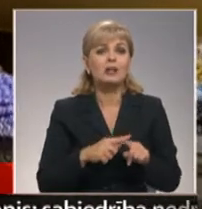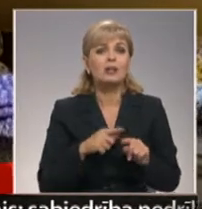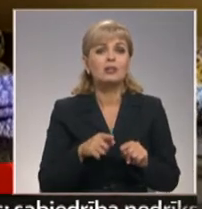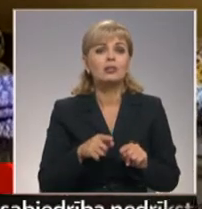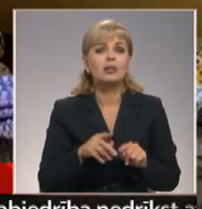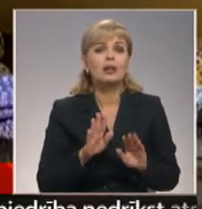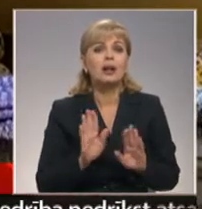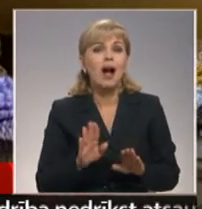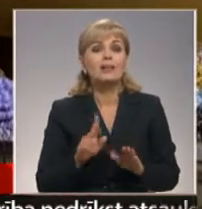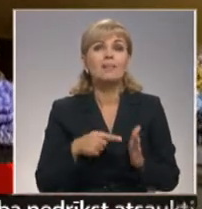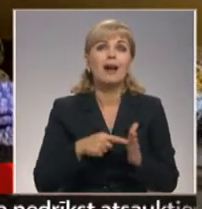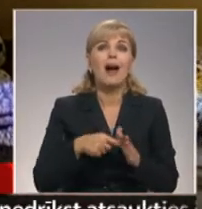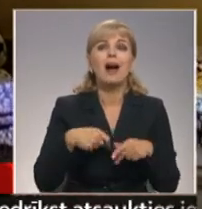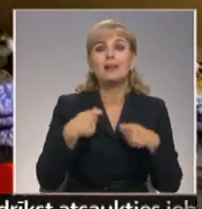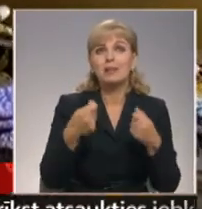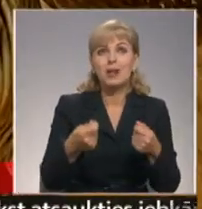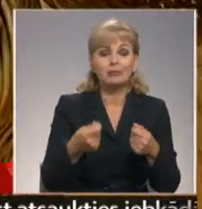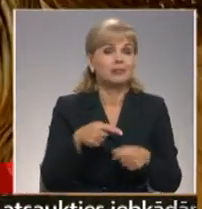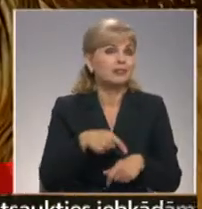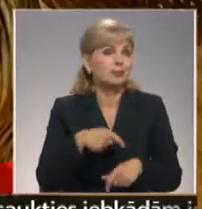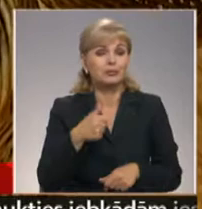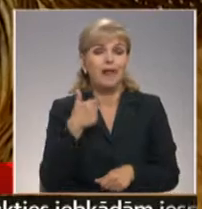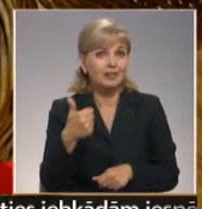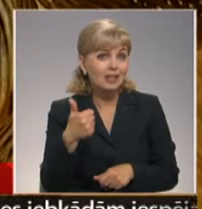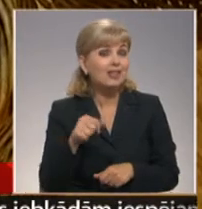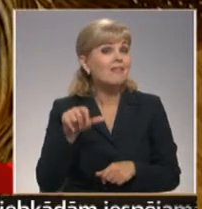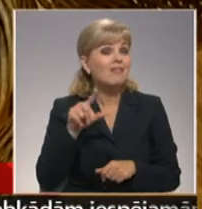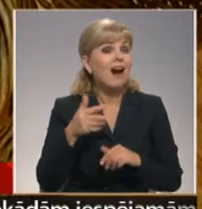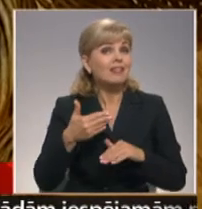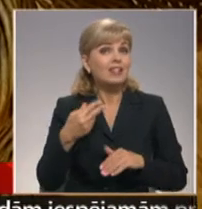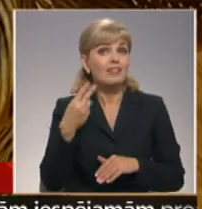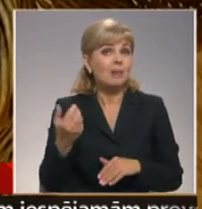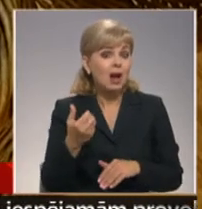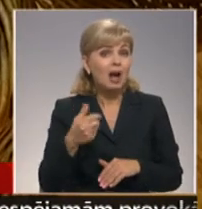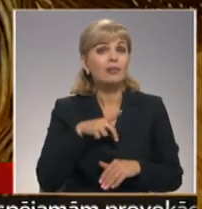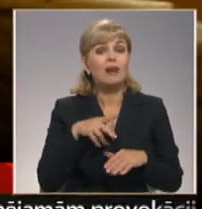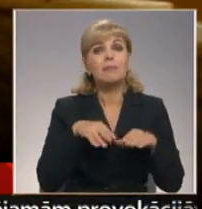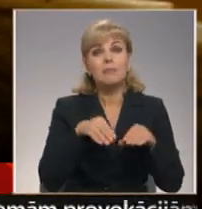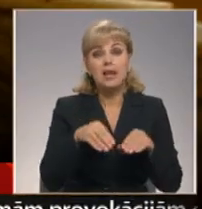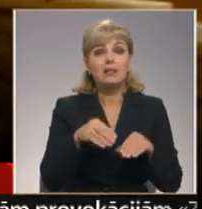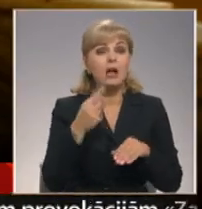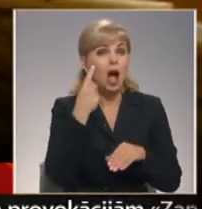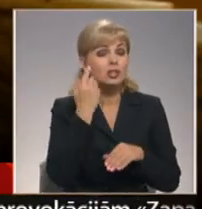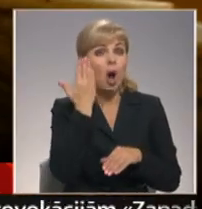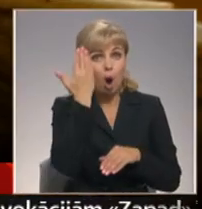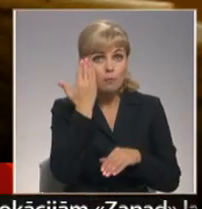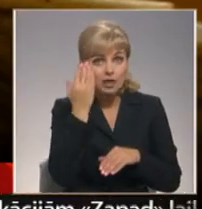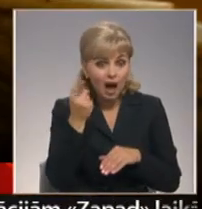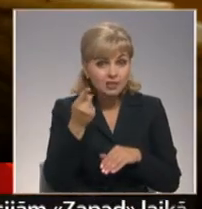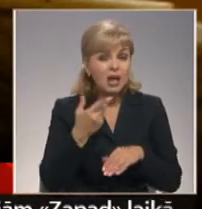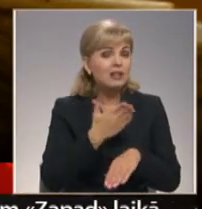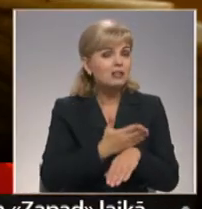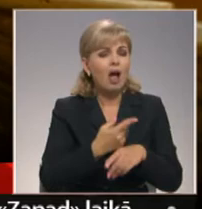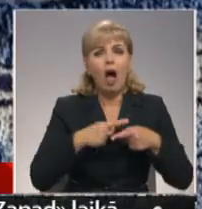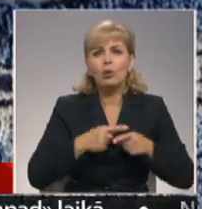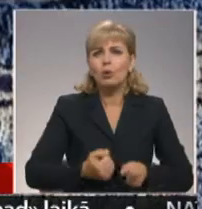ka var kādam iedot, man liekas, tas ir lieliski. Pirms vairāk nekā diviem gadiem kundzei veica acu operāciju. Pēc tās zeķa sadīt bija